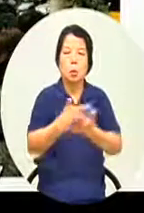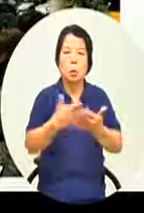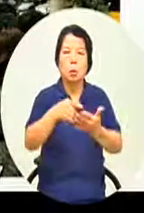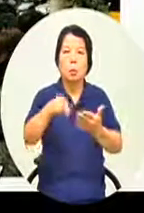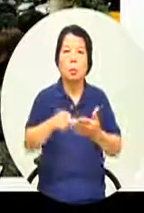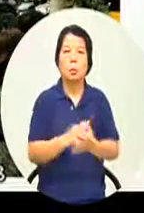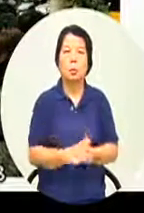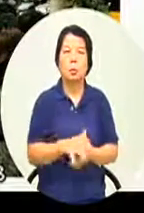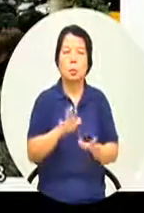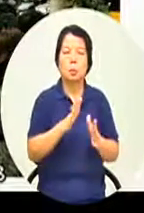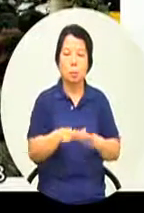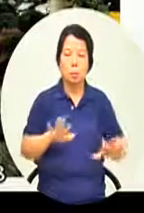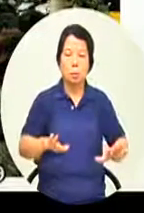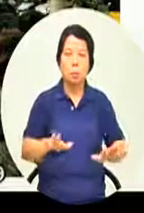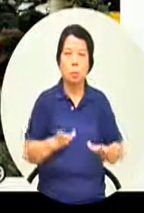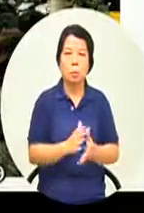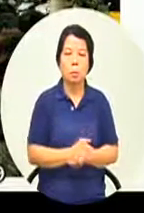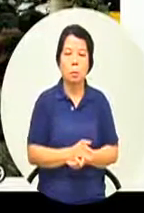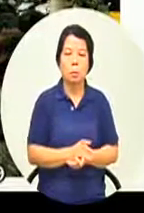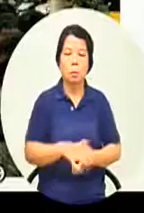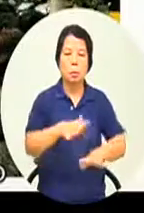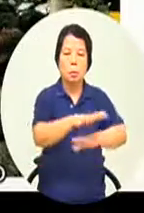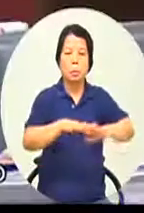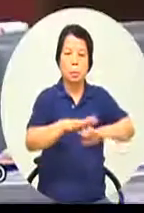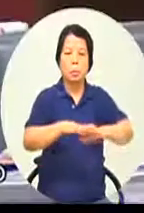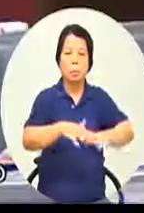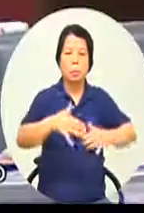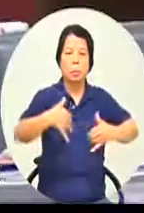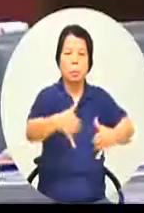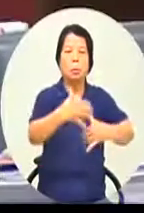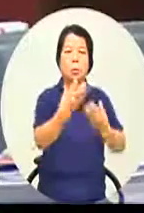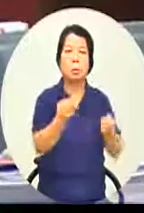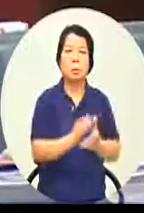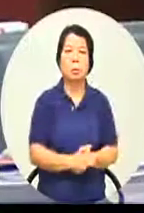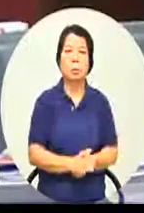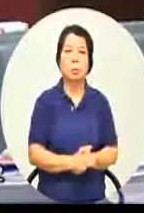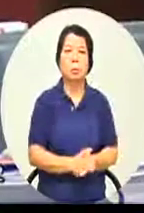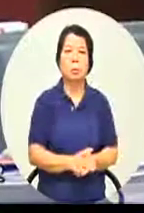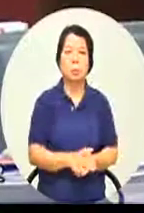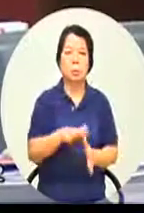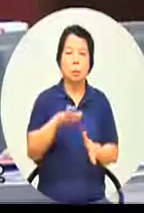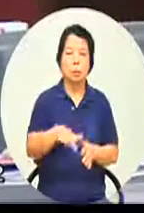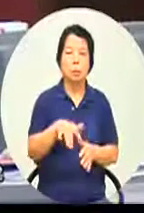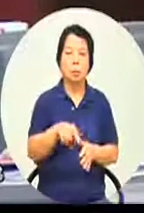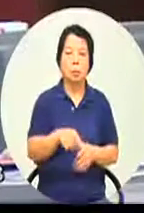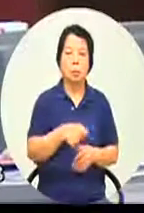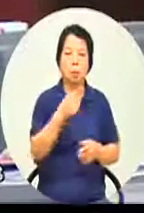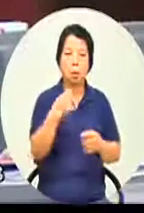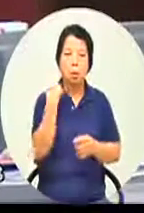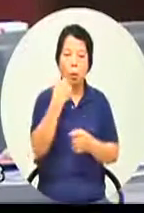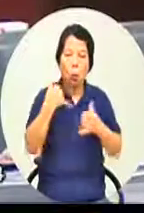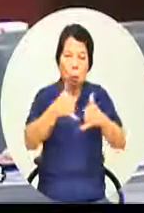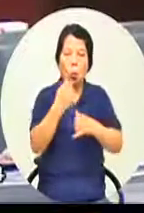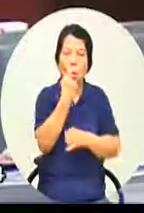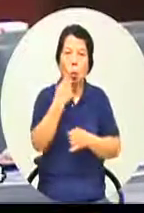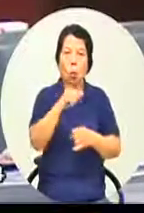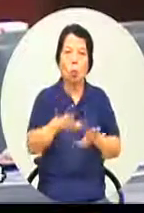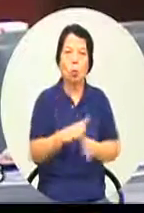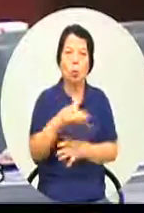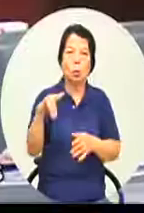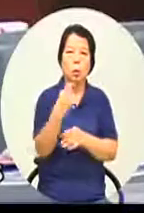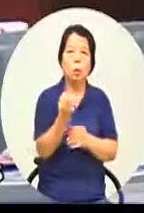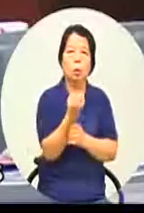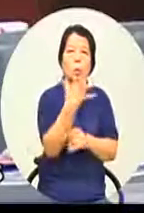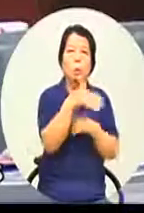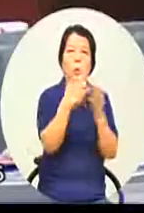方目前是没有画斑马线嘛，当时只有画这一条。那因为这个路口很特殊的是，刚好罗华国中的后门